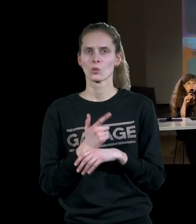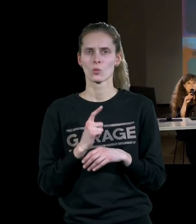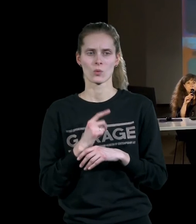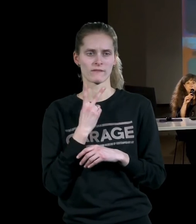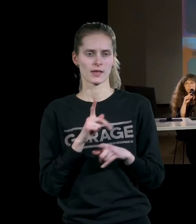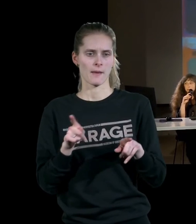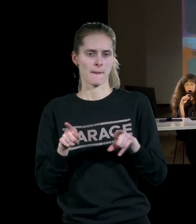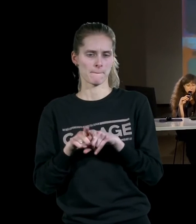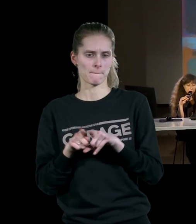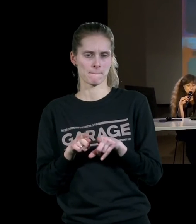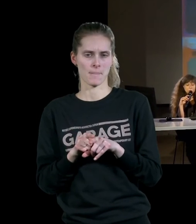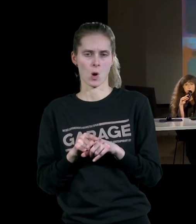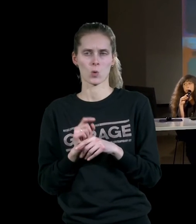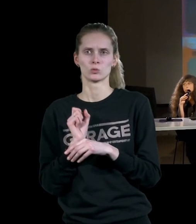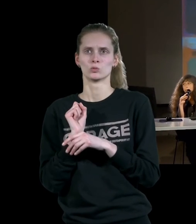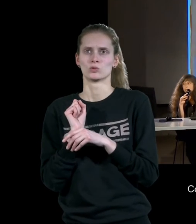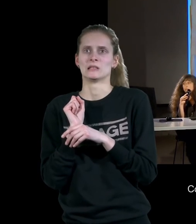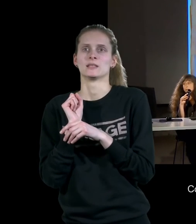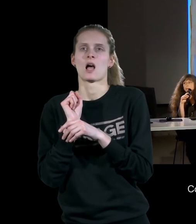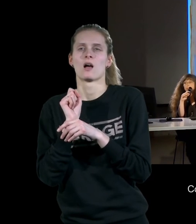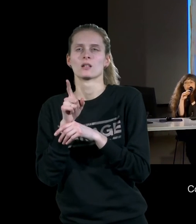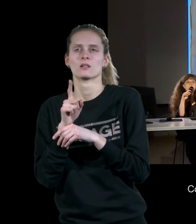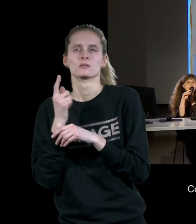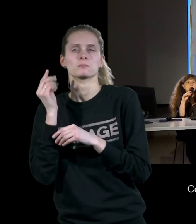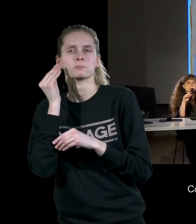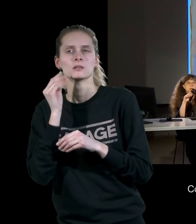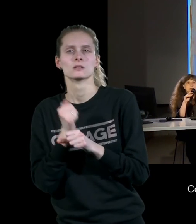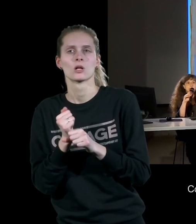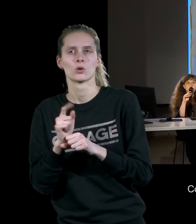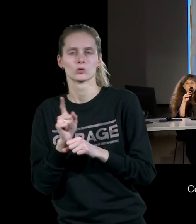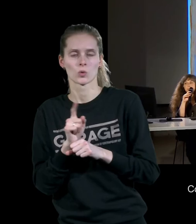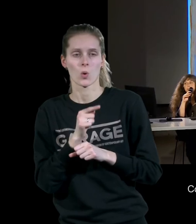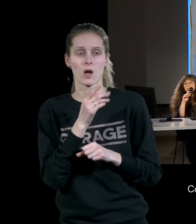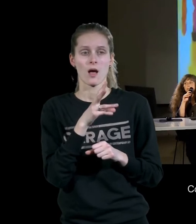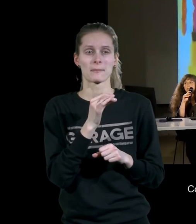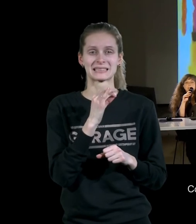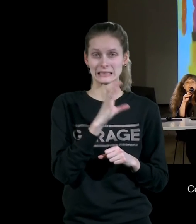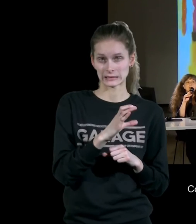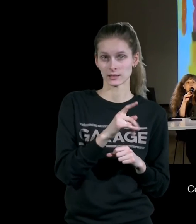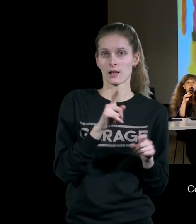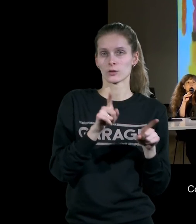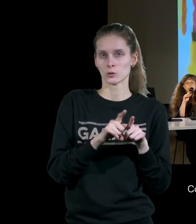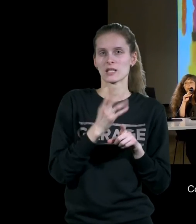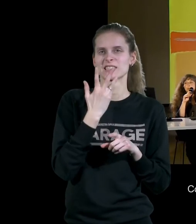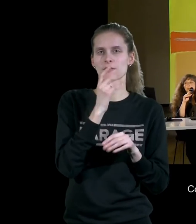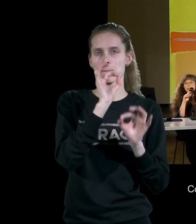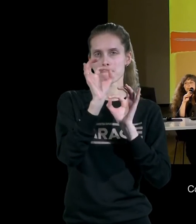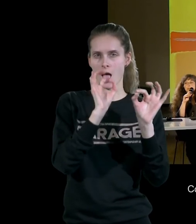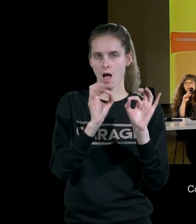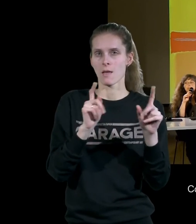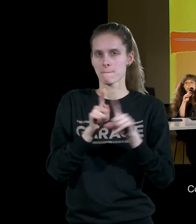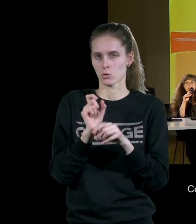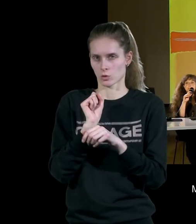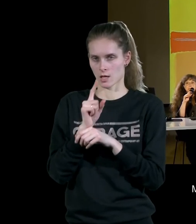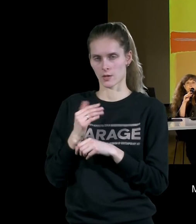своей живописи зрелого периода будет решать Ротко. Собственно говоря, вот эти вот прекрасные цветовые пятна, которые устроены очень